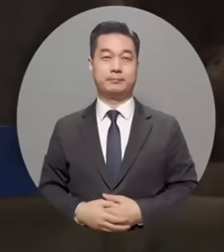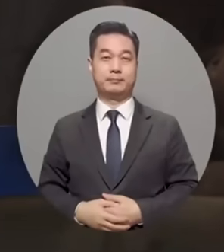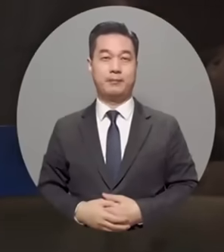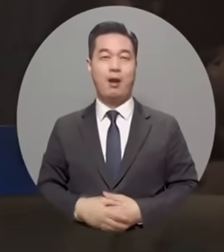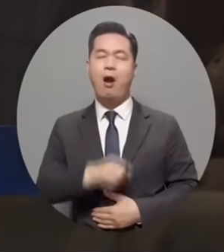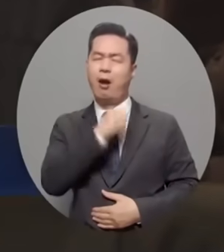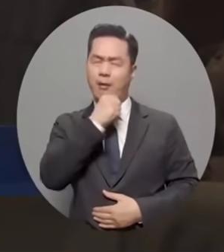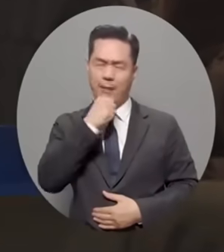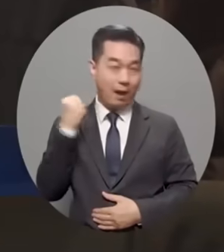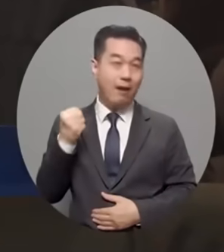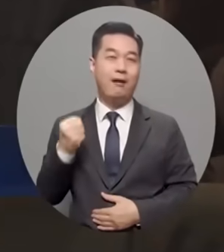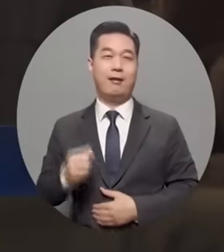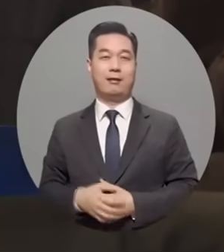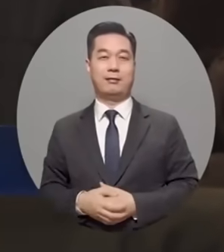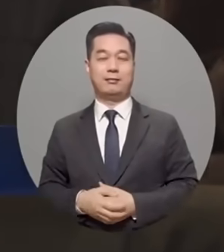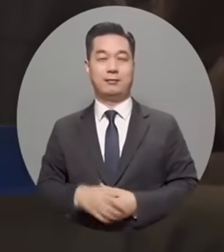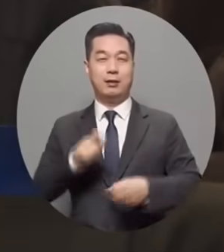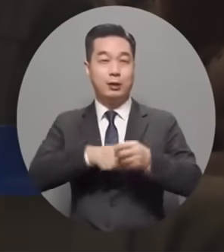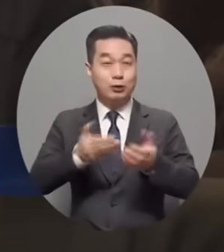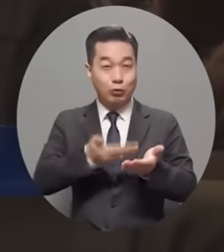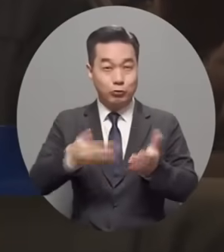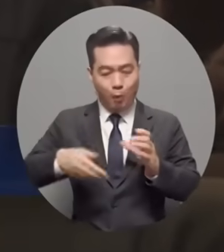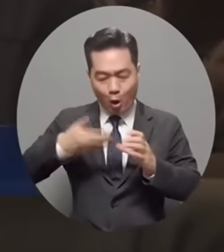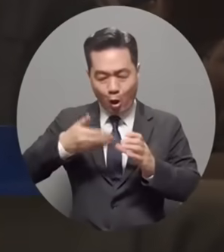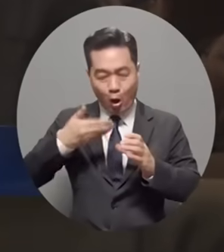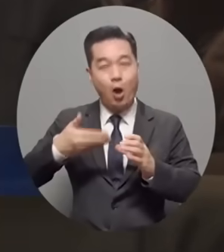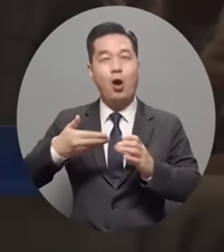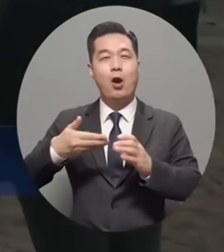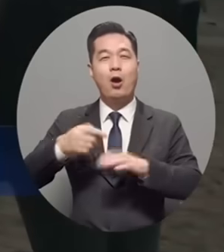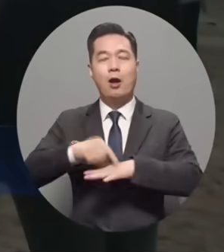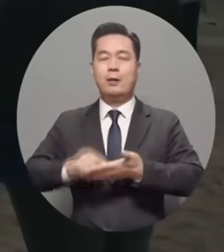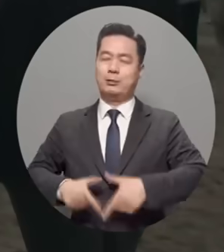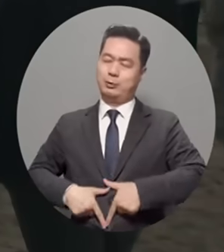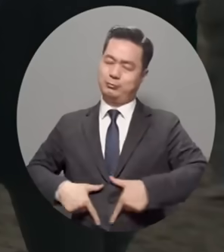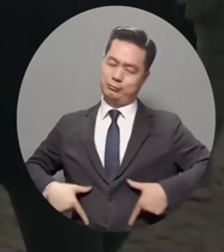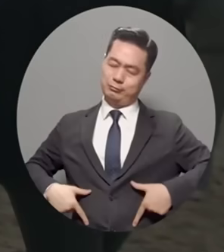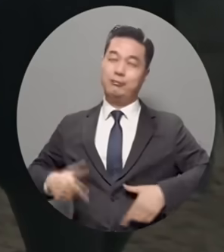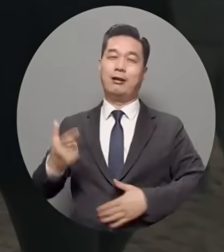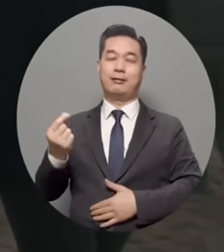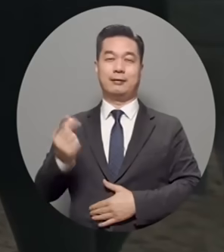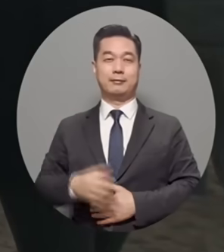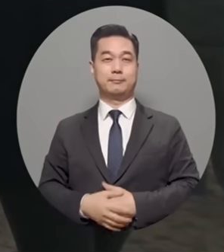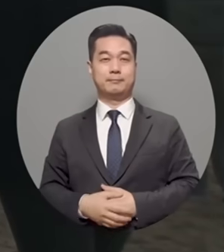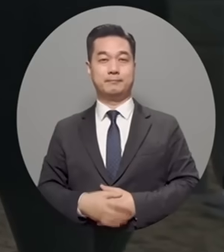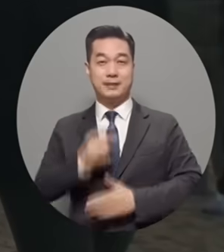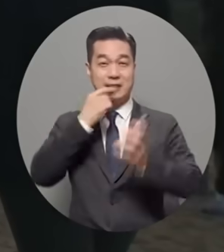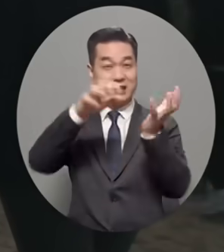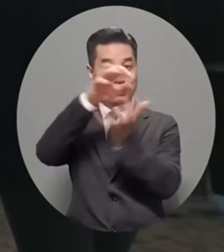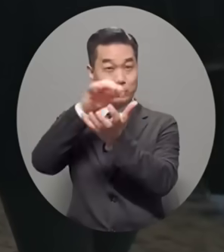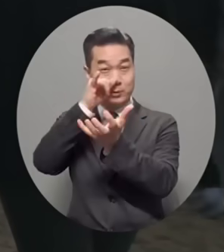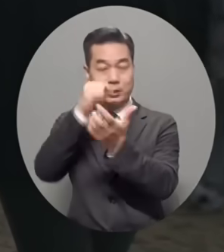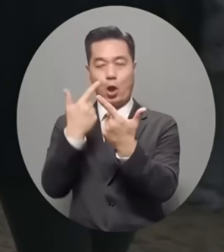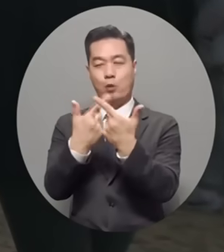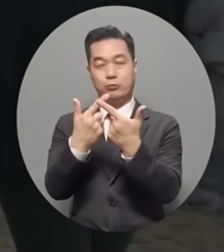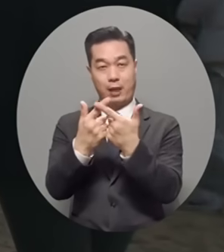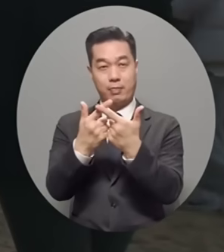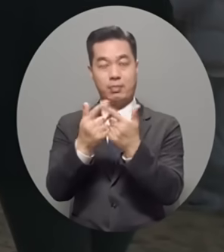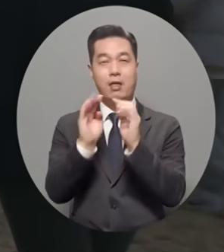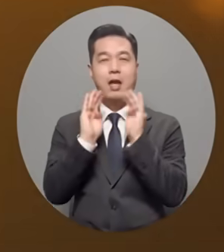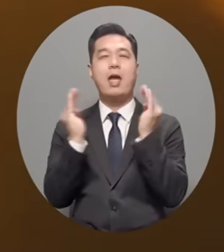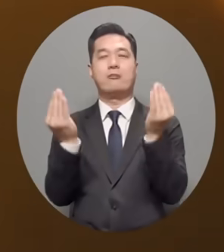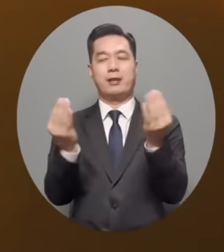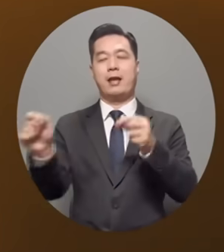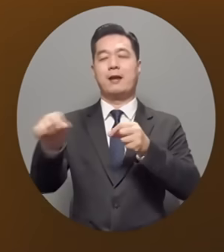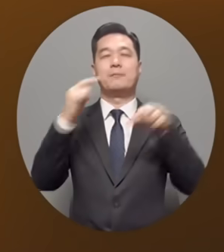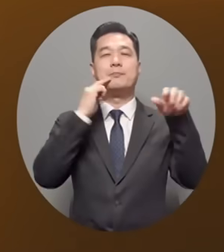맛있어요. 떡국 먹으니까 마음까지 따뜻해진 것 같아요. 역시 구름이 낀 부산 해운대 앞바다. 일출